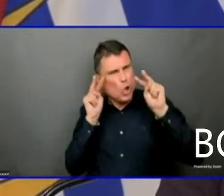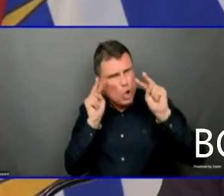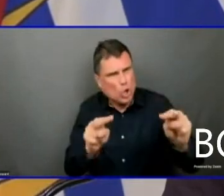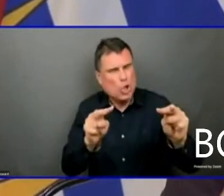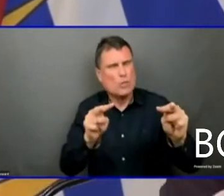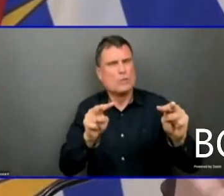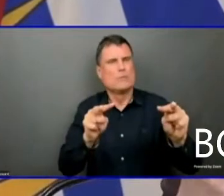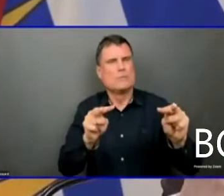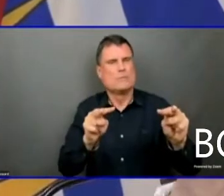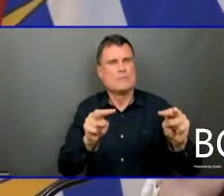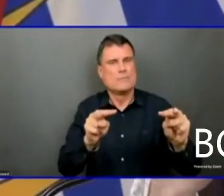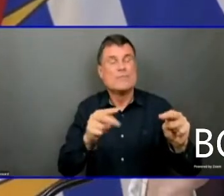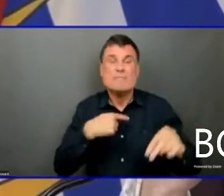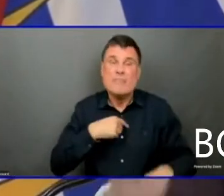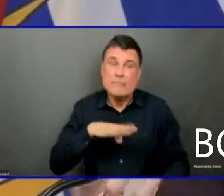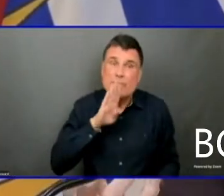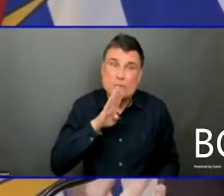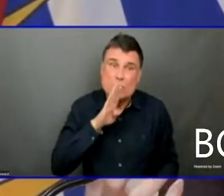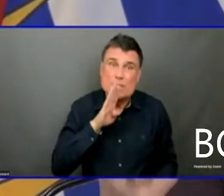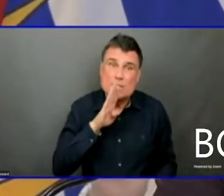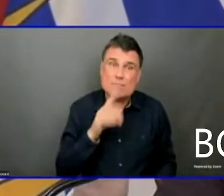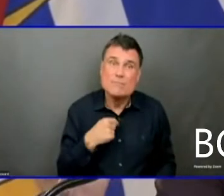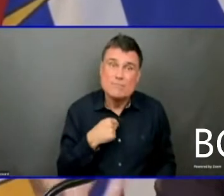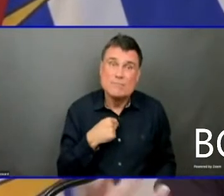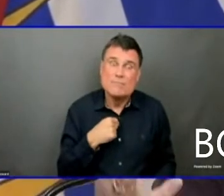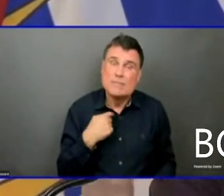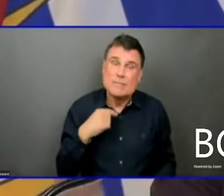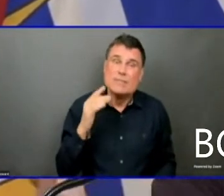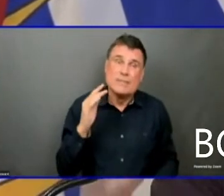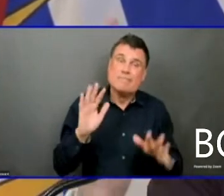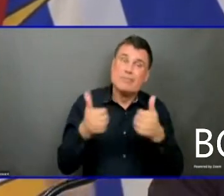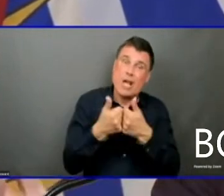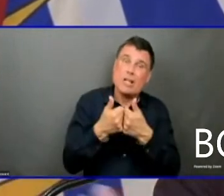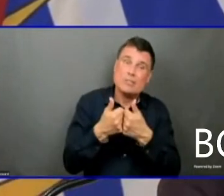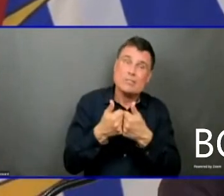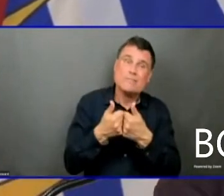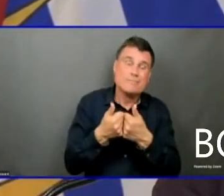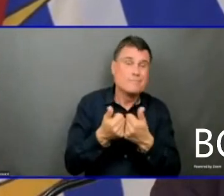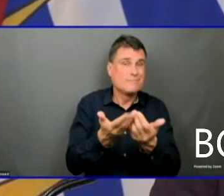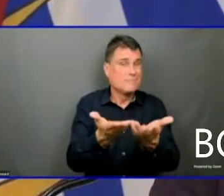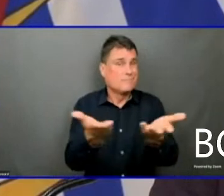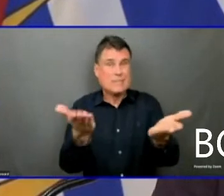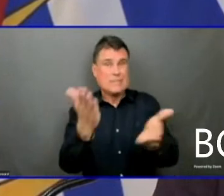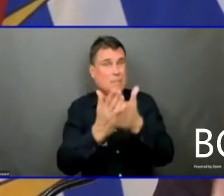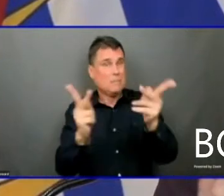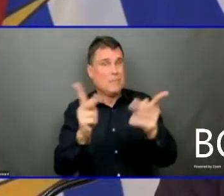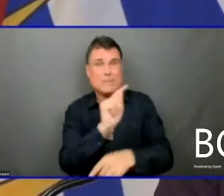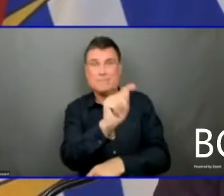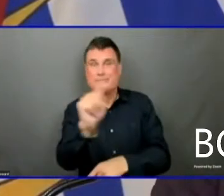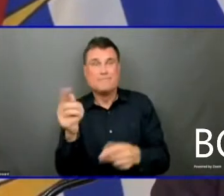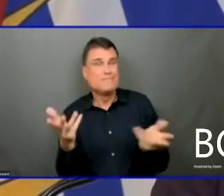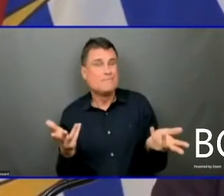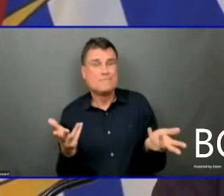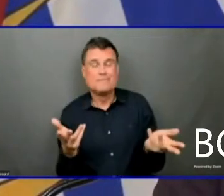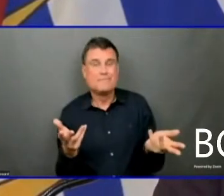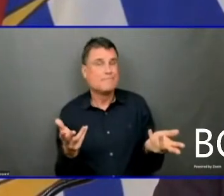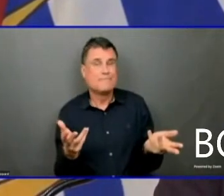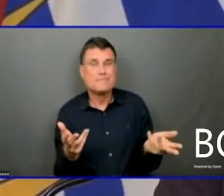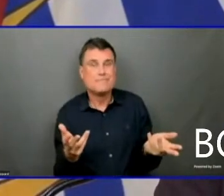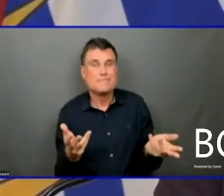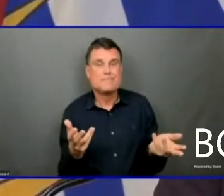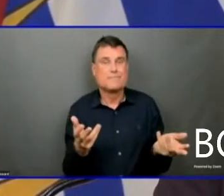播。我们也知道这个是很困难啊，大家也很沮丧啊，不让我这样走，不让我那样去。